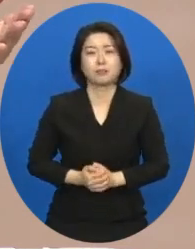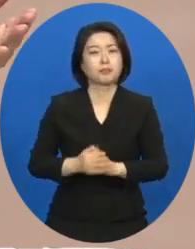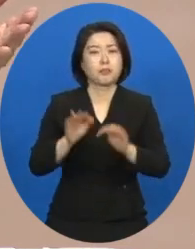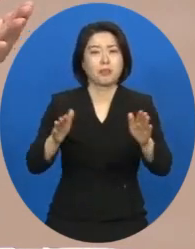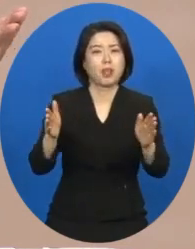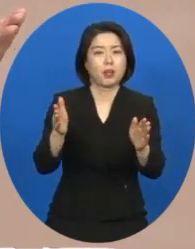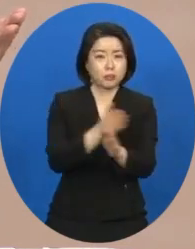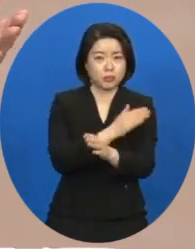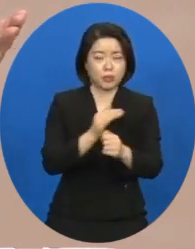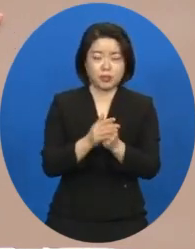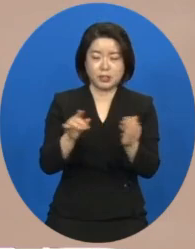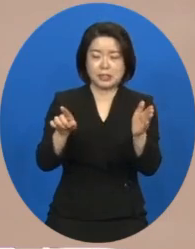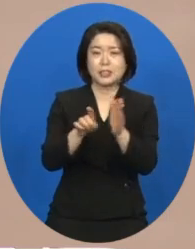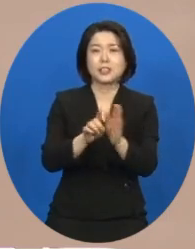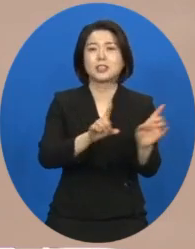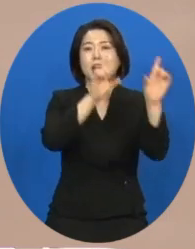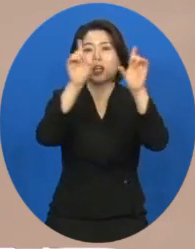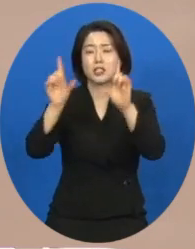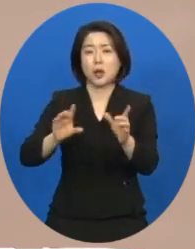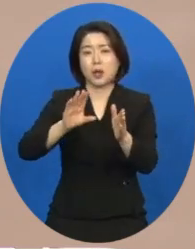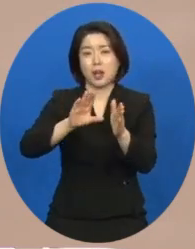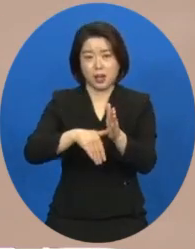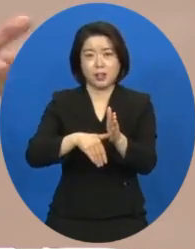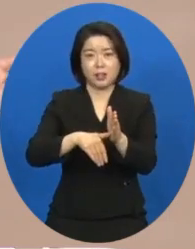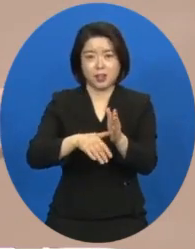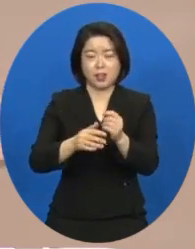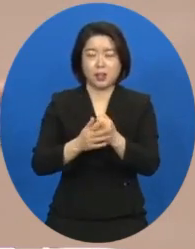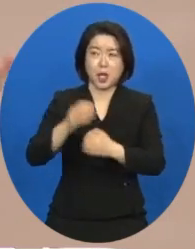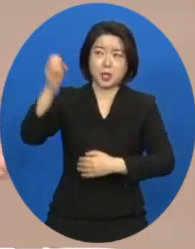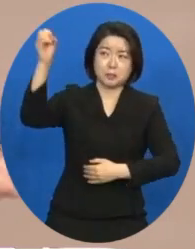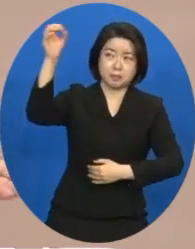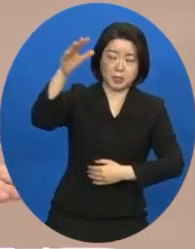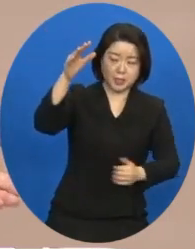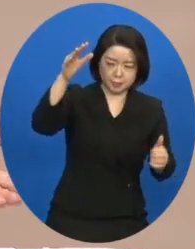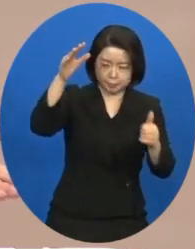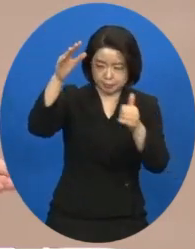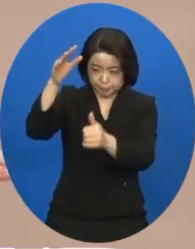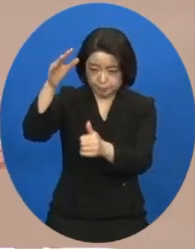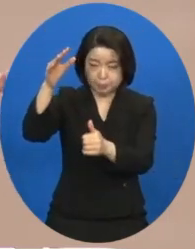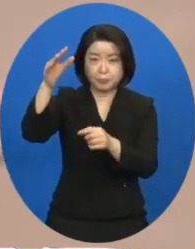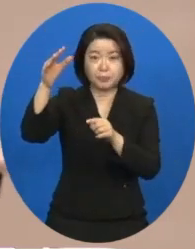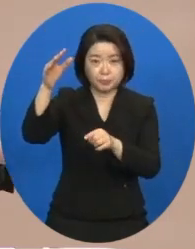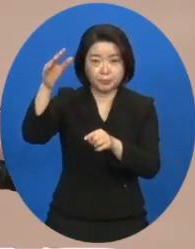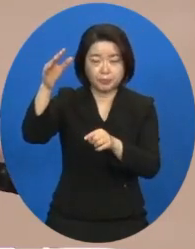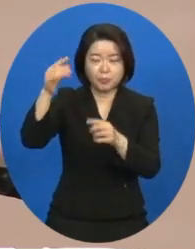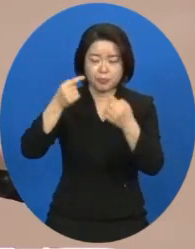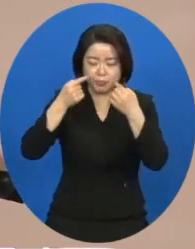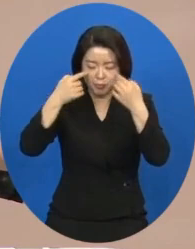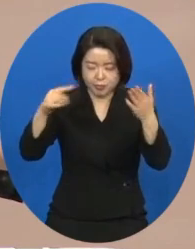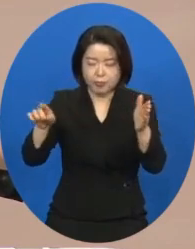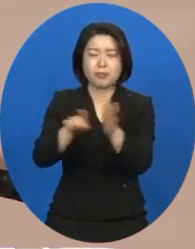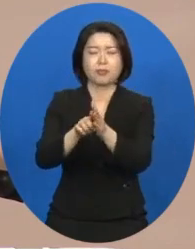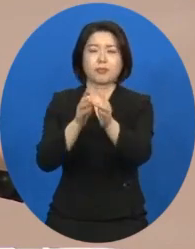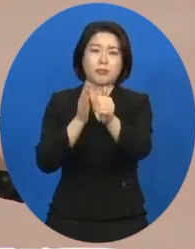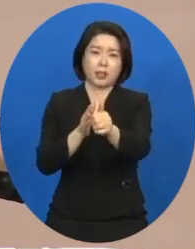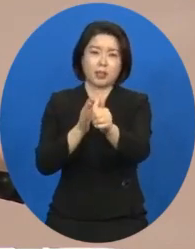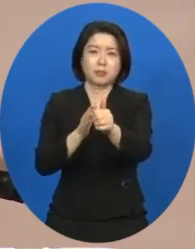이제부터는 신앙생활을 할 때 빛 가운데 나왔다고 정확하게 믿으라는